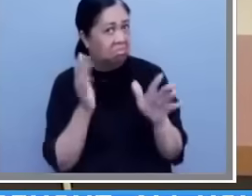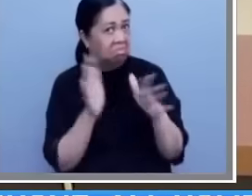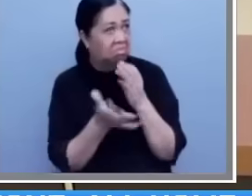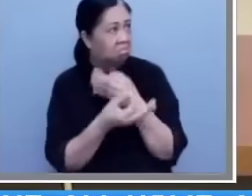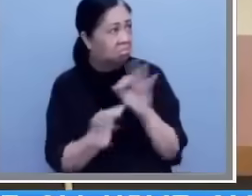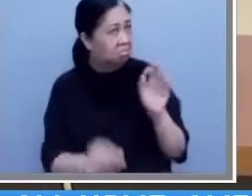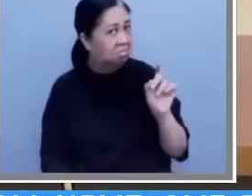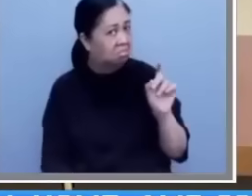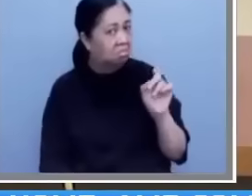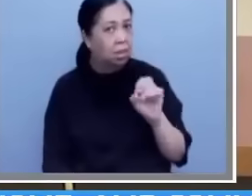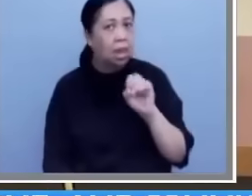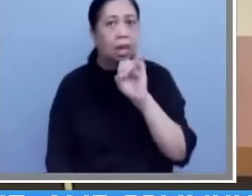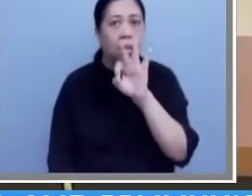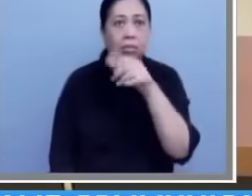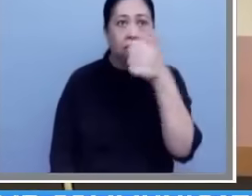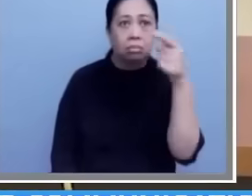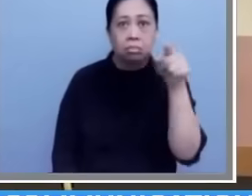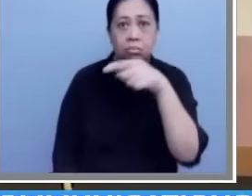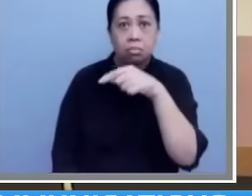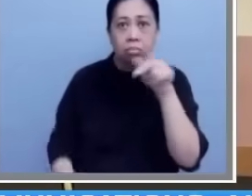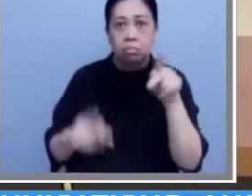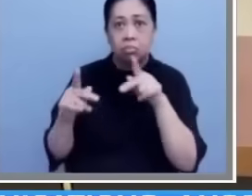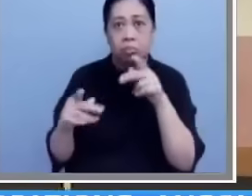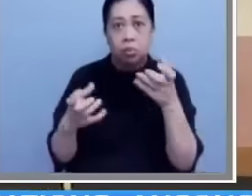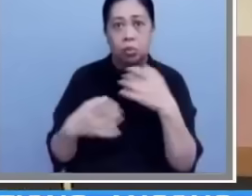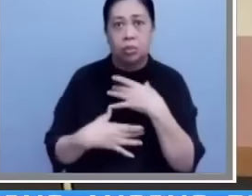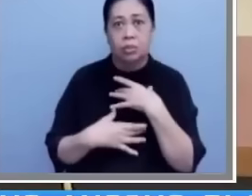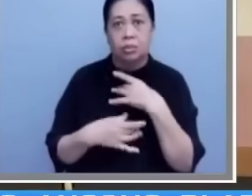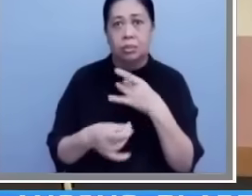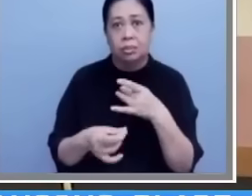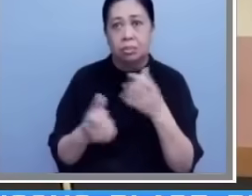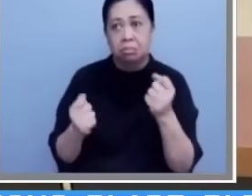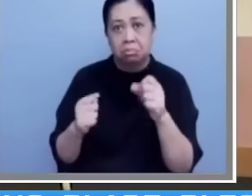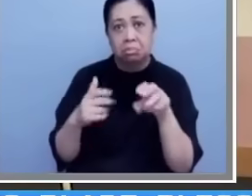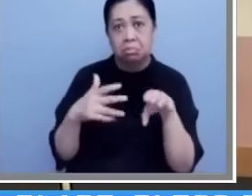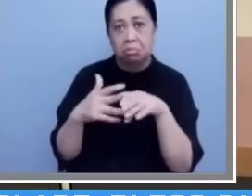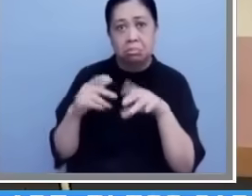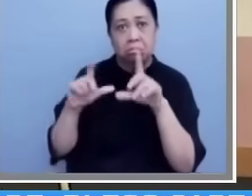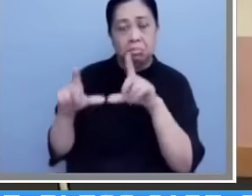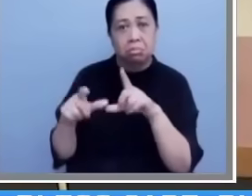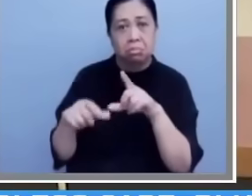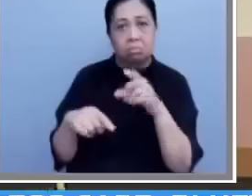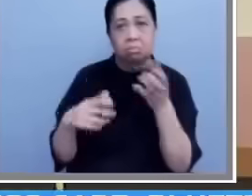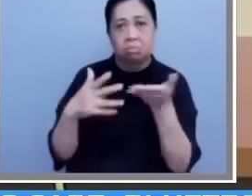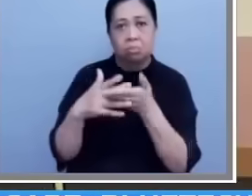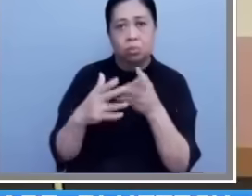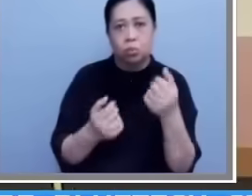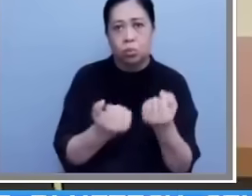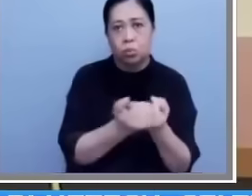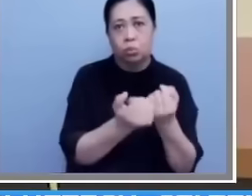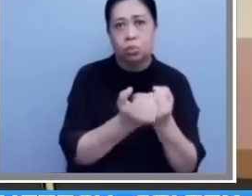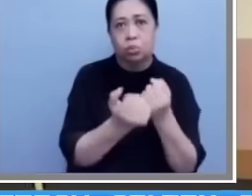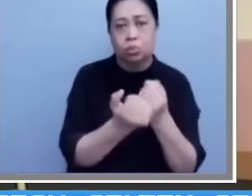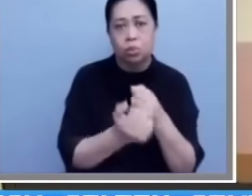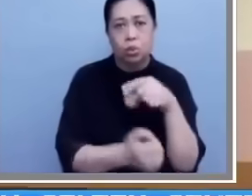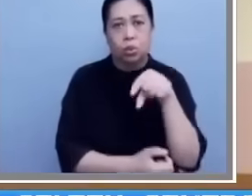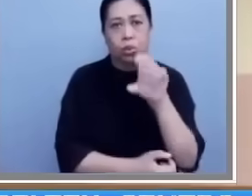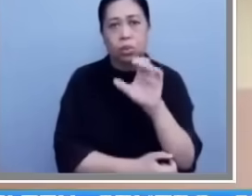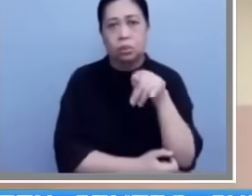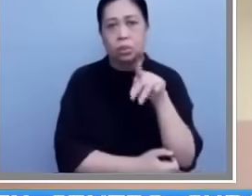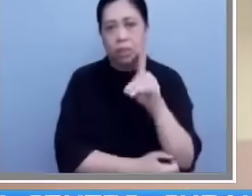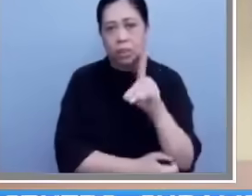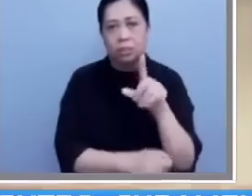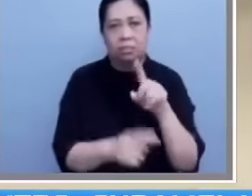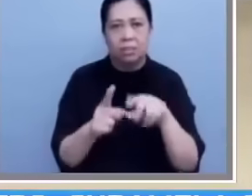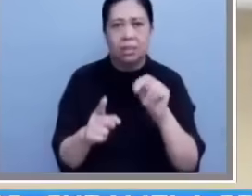Kung meron pong ibang mga kababayan natin na interesado, ay pwede naman po silang magkaso, sir. Aalalayan po sila, sir, ng QCPD. Pero kailangan din